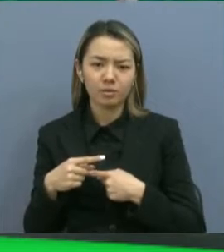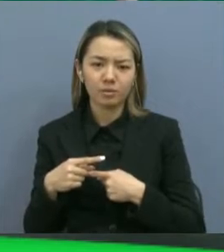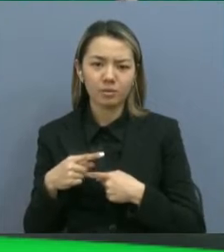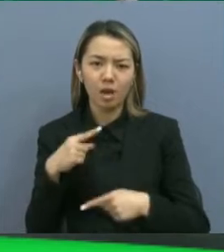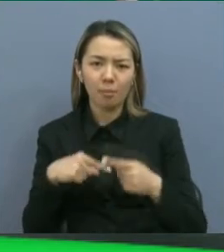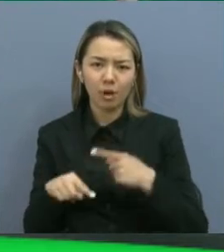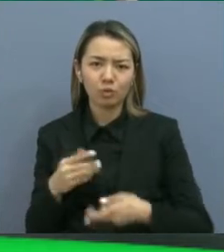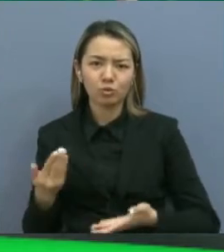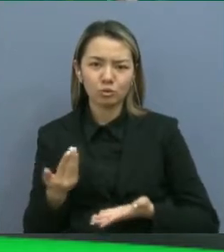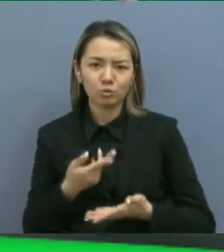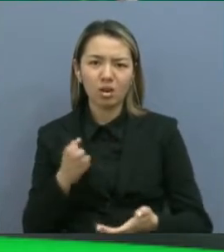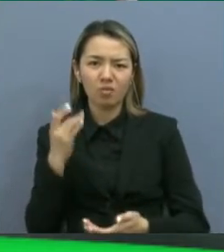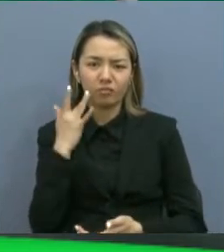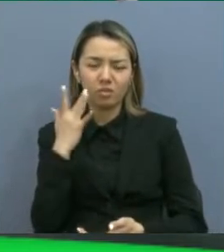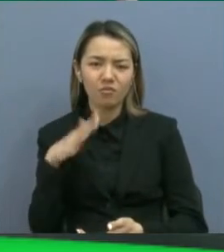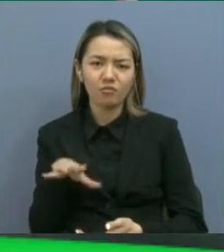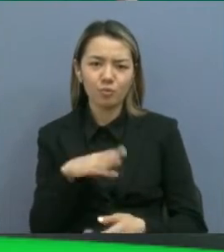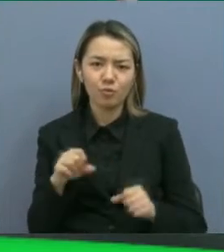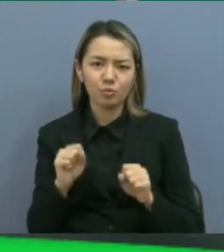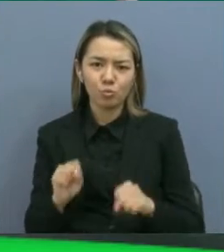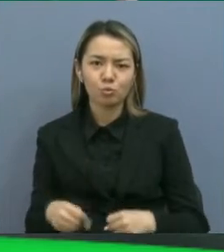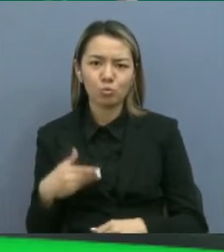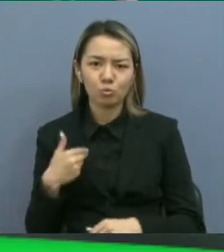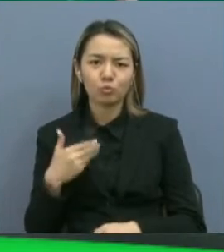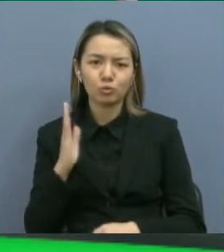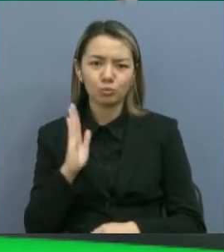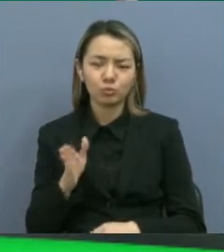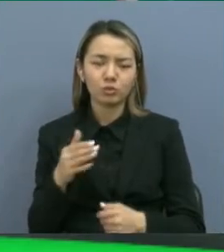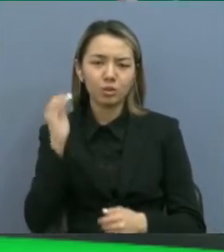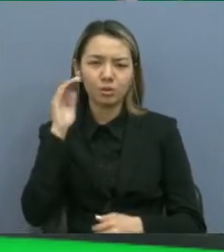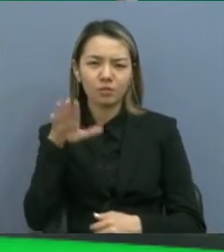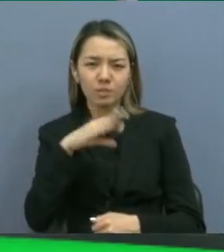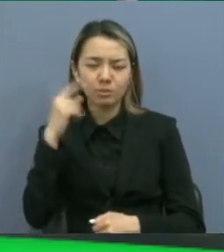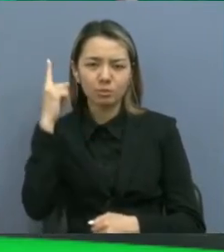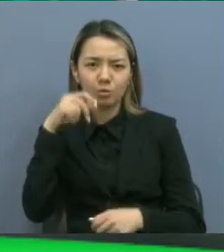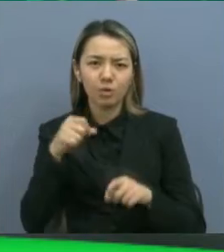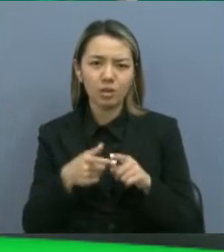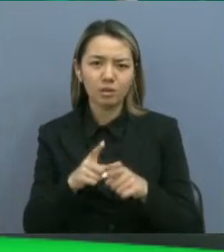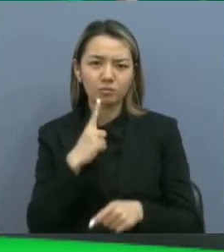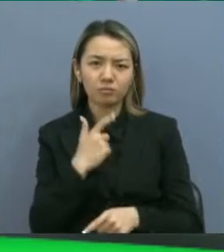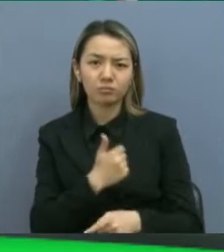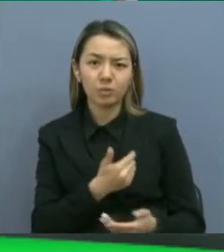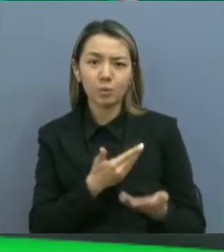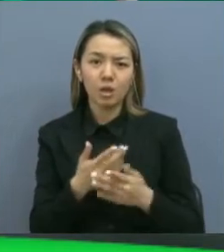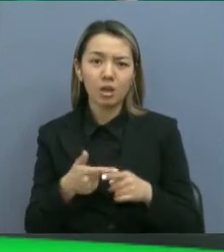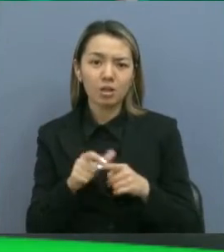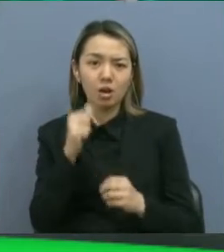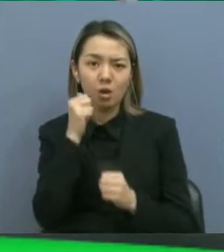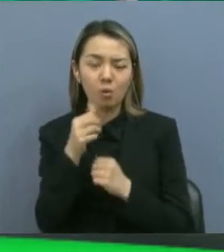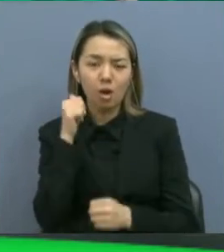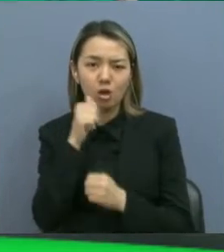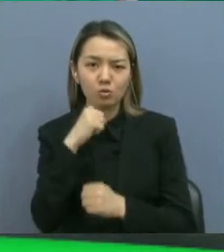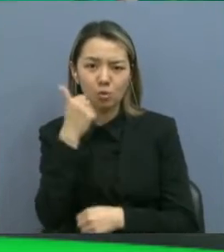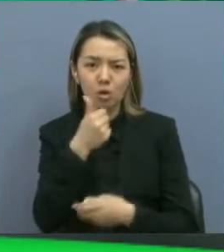қалыпты жағдайдағы тұрмысына оралғанға дейін барлық ресурсты мүмкіндігінше пайдаланбақ. Ескерте кетейік, бұл әскери жұмылдыру емес, әр аймақта жыл